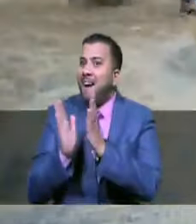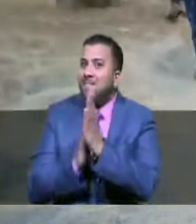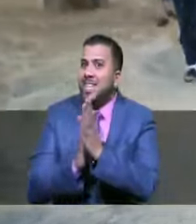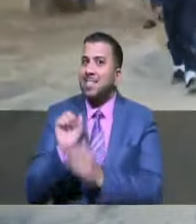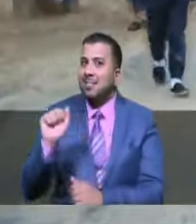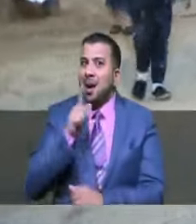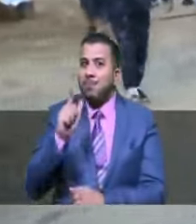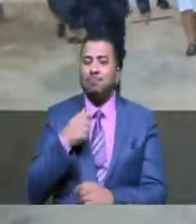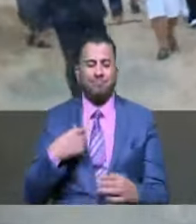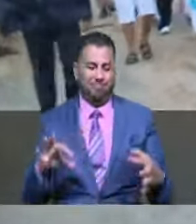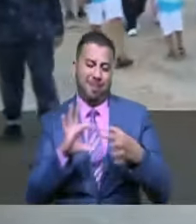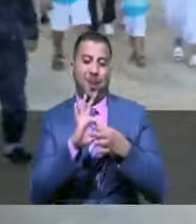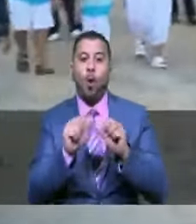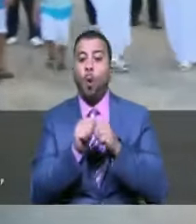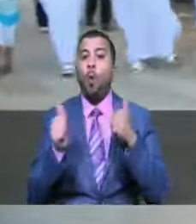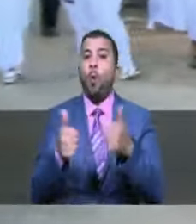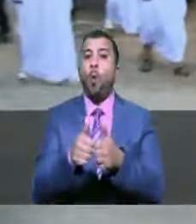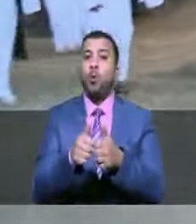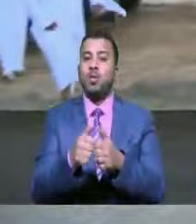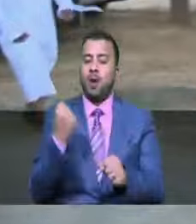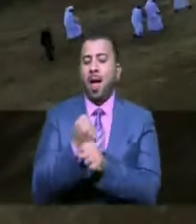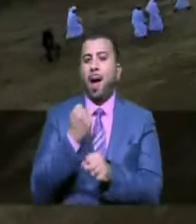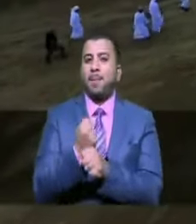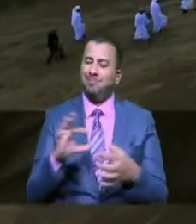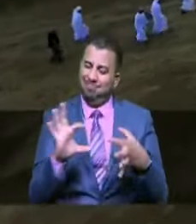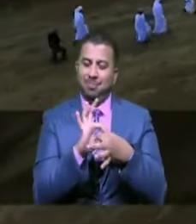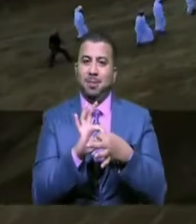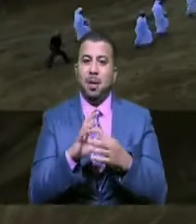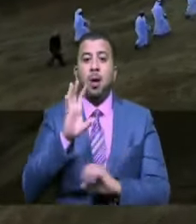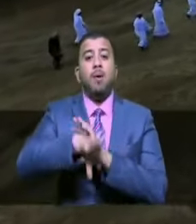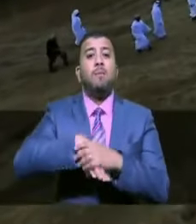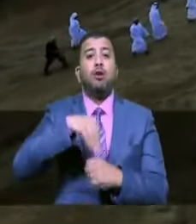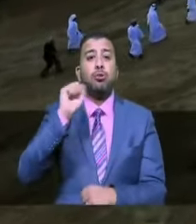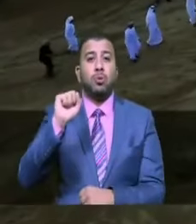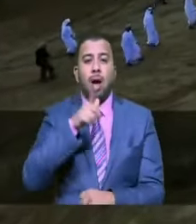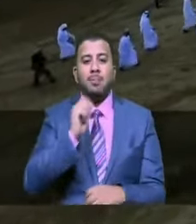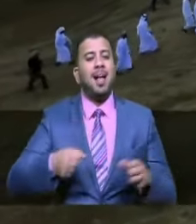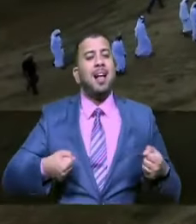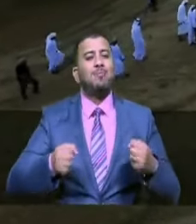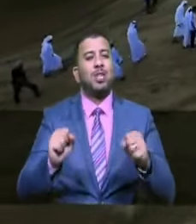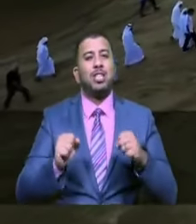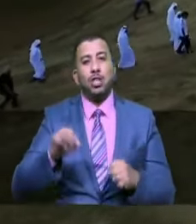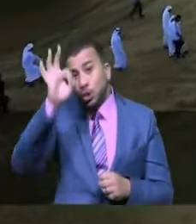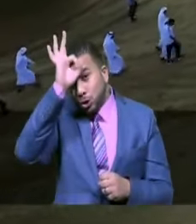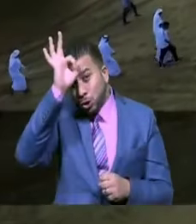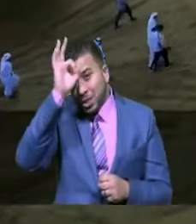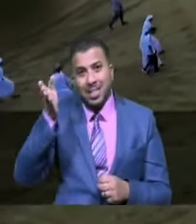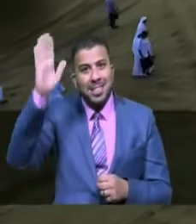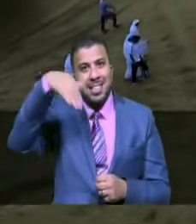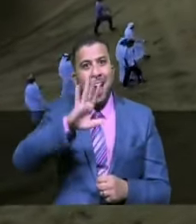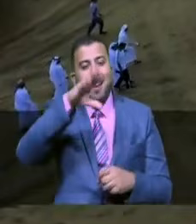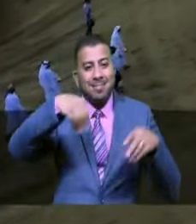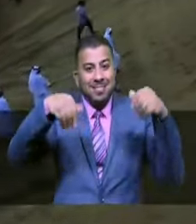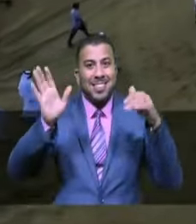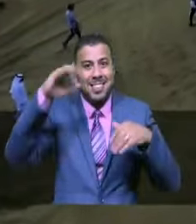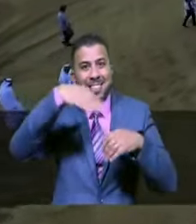تعزيز الترابط بين الاسر والعاملين مشروع منتزه الشرطه الصحراويه الذي انجز بالتزامن مع